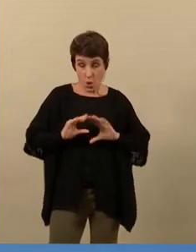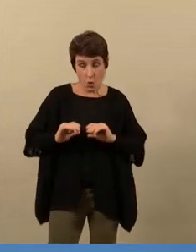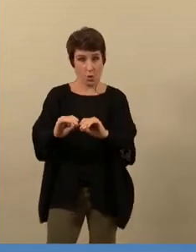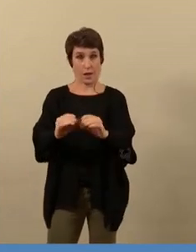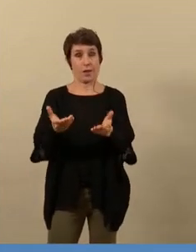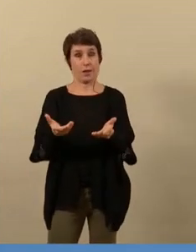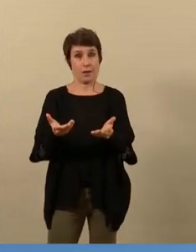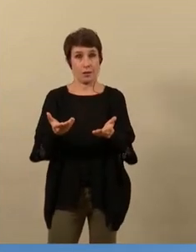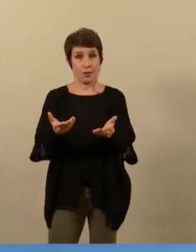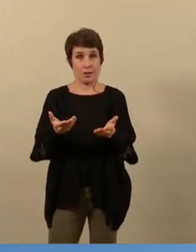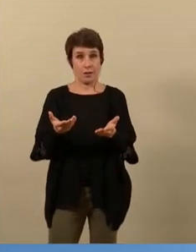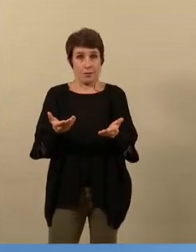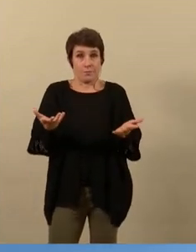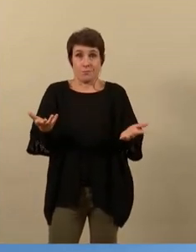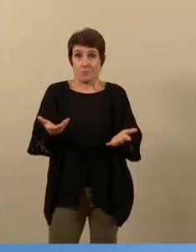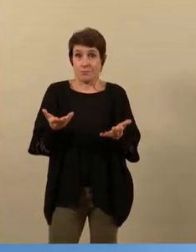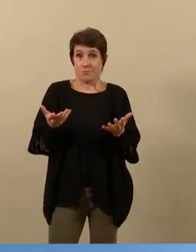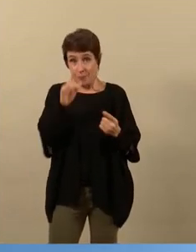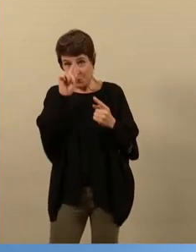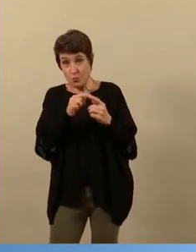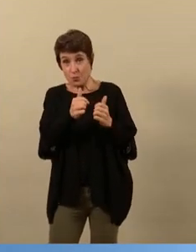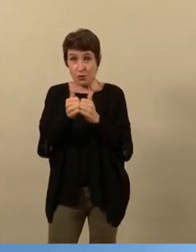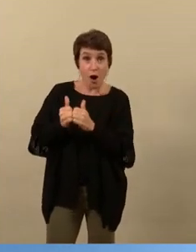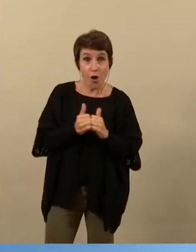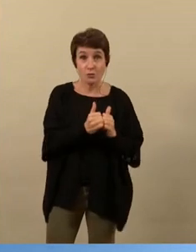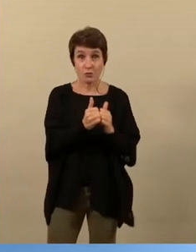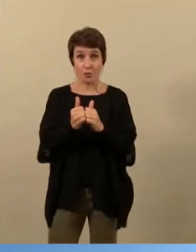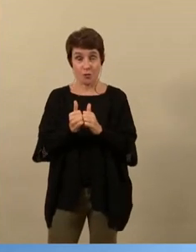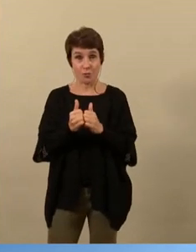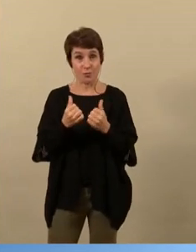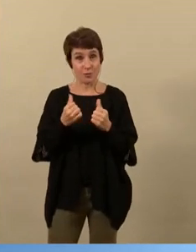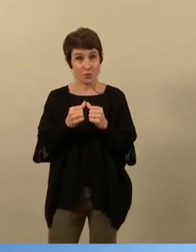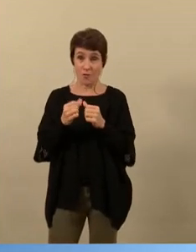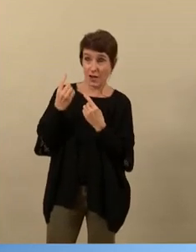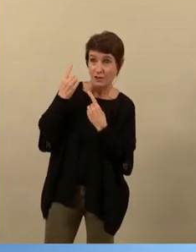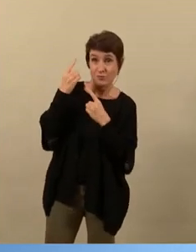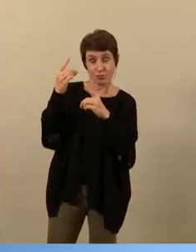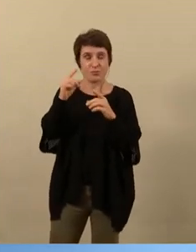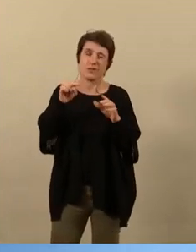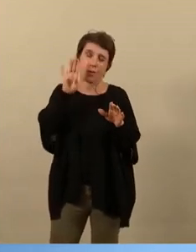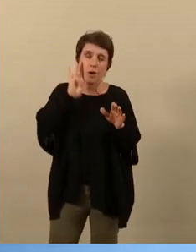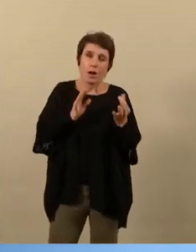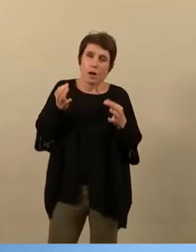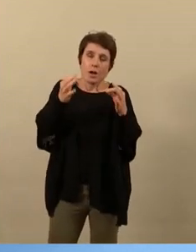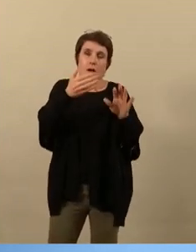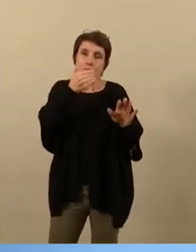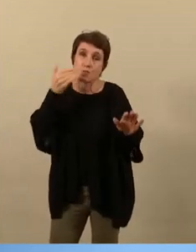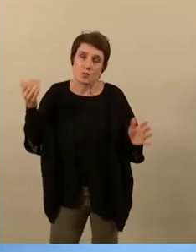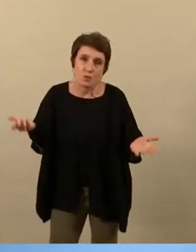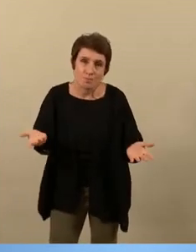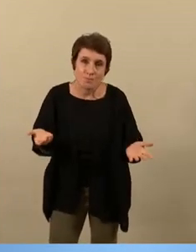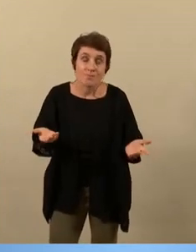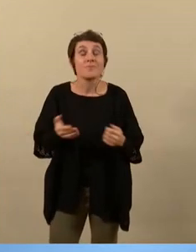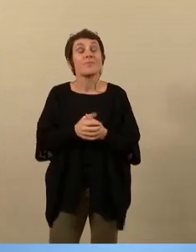concrète et que nous, ensemble, nous essayons de demander une amélioration dans ce domaine. Et donc, il me semble que pour tous